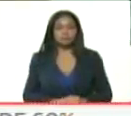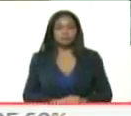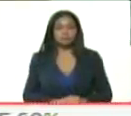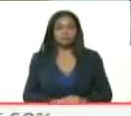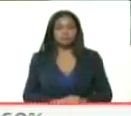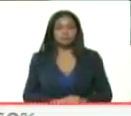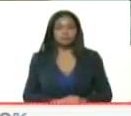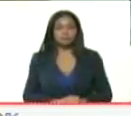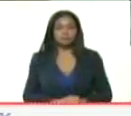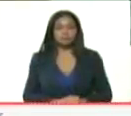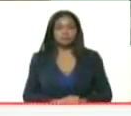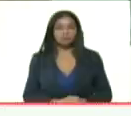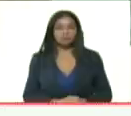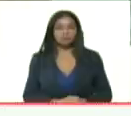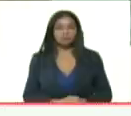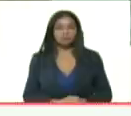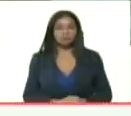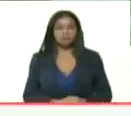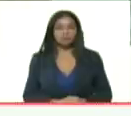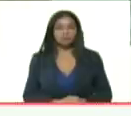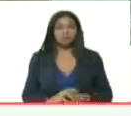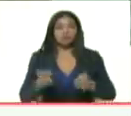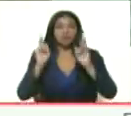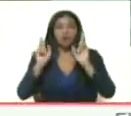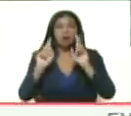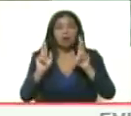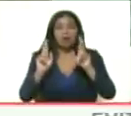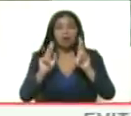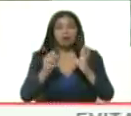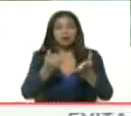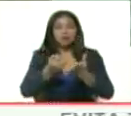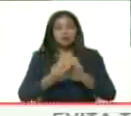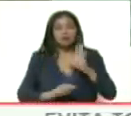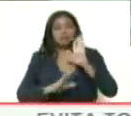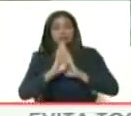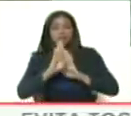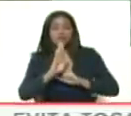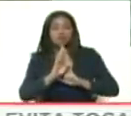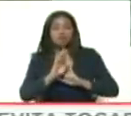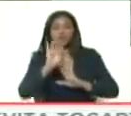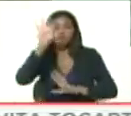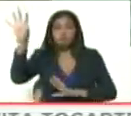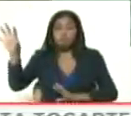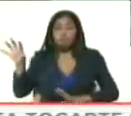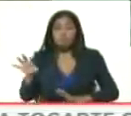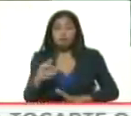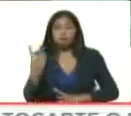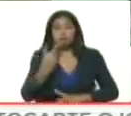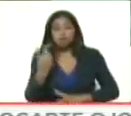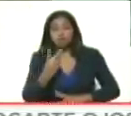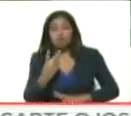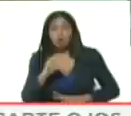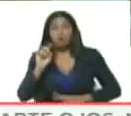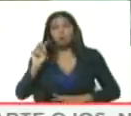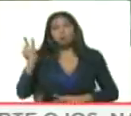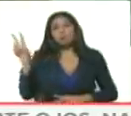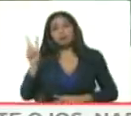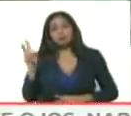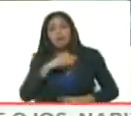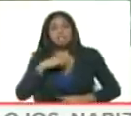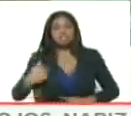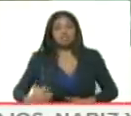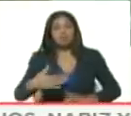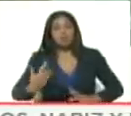也使得我们的工作得以顺利进行，谢谢你们。 Ojalá la cooperación y el desarrollo de los dos países puedan